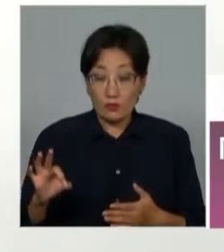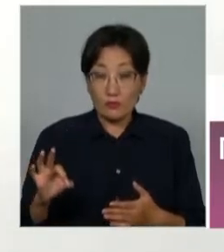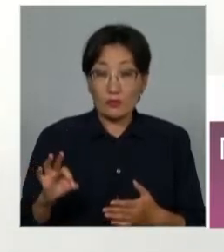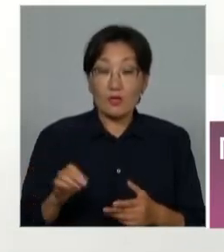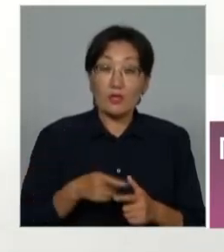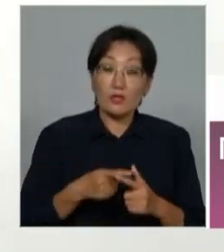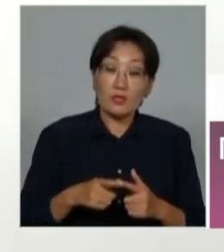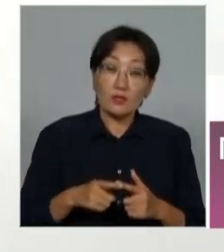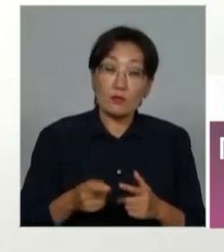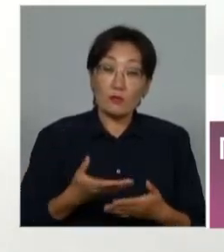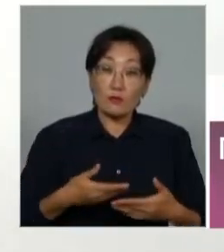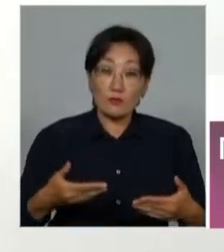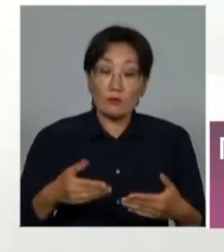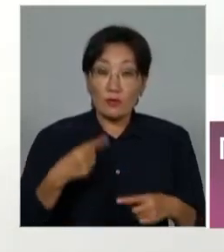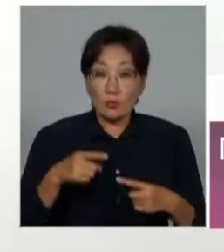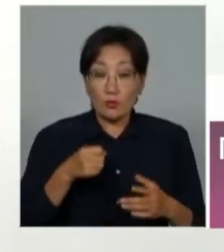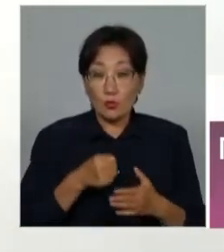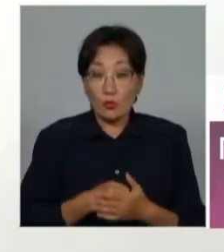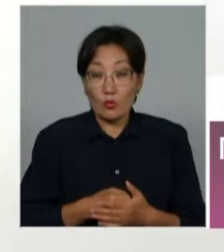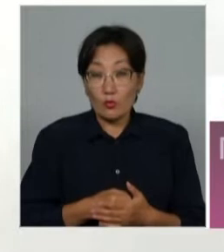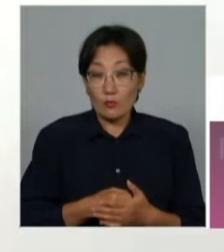24.00 или же мы говорим до